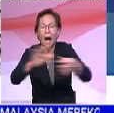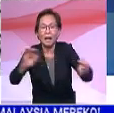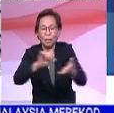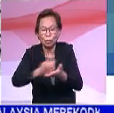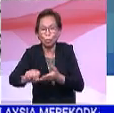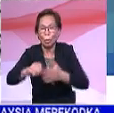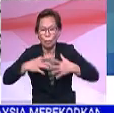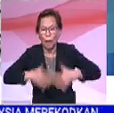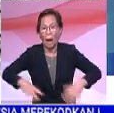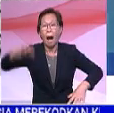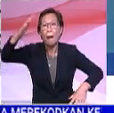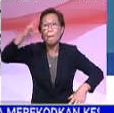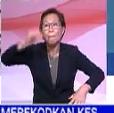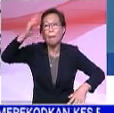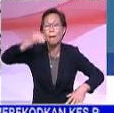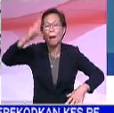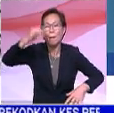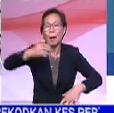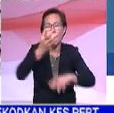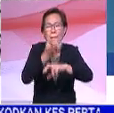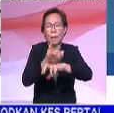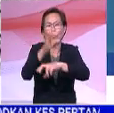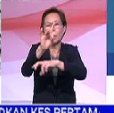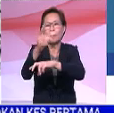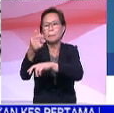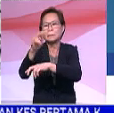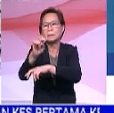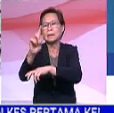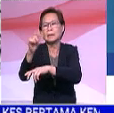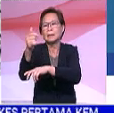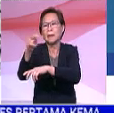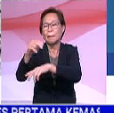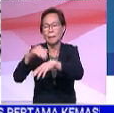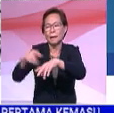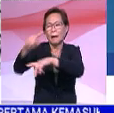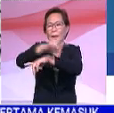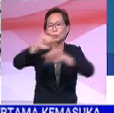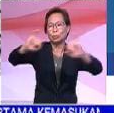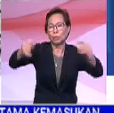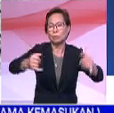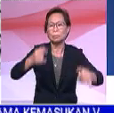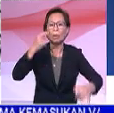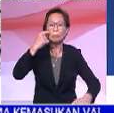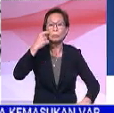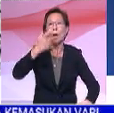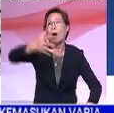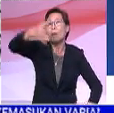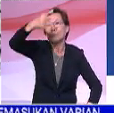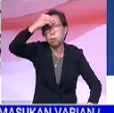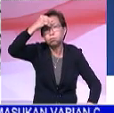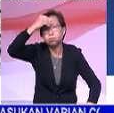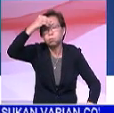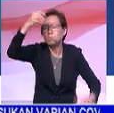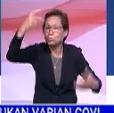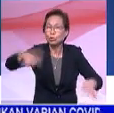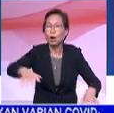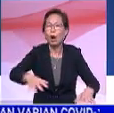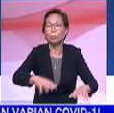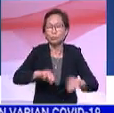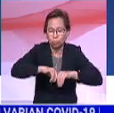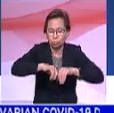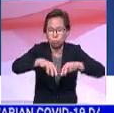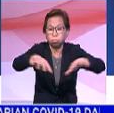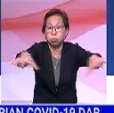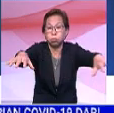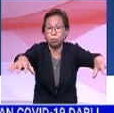dalam lelaki di sebuah pasaraya di Batu Lapan Sandakan Jumaat lalu. Pihaknya yang hanya mengetahui perkara itu selepas